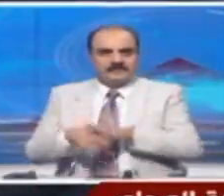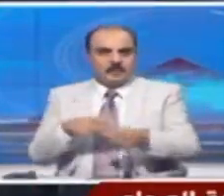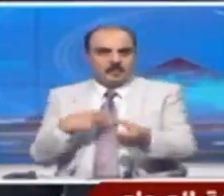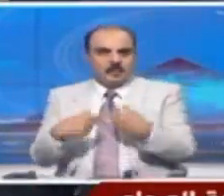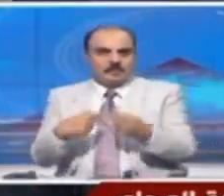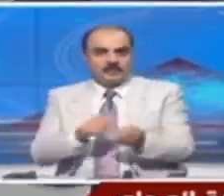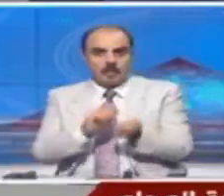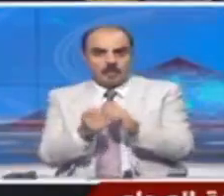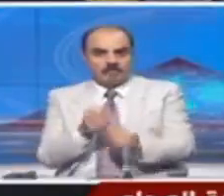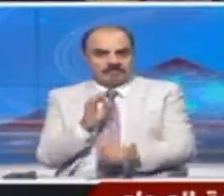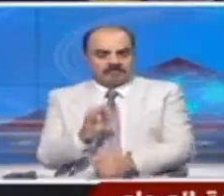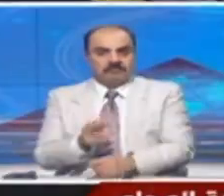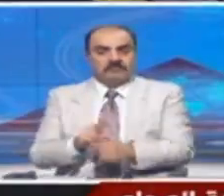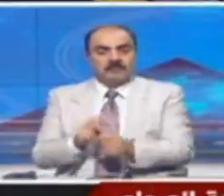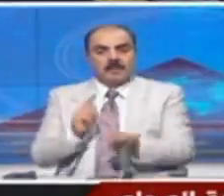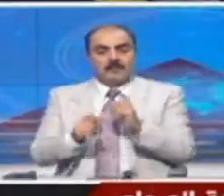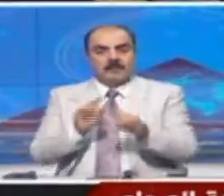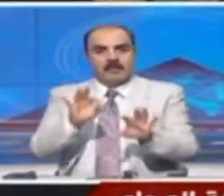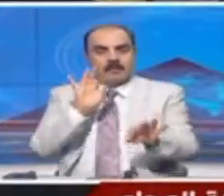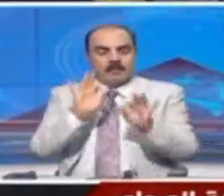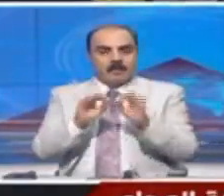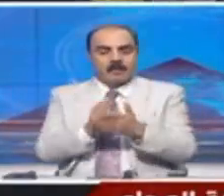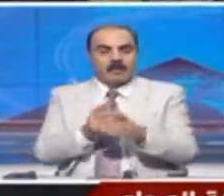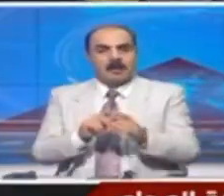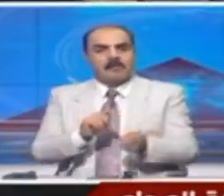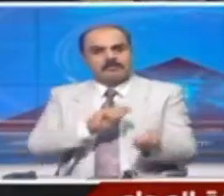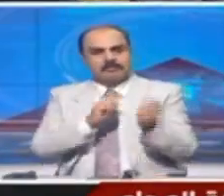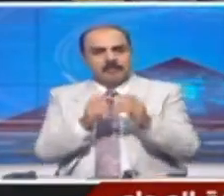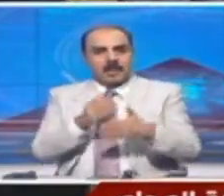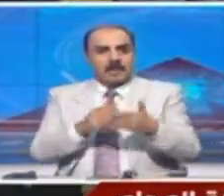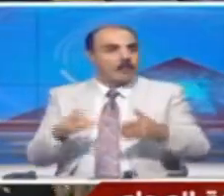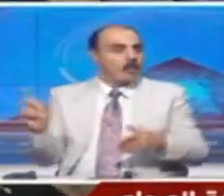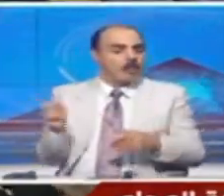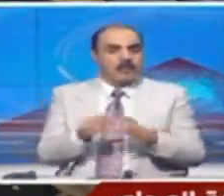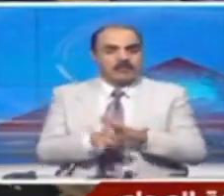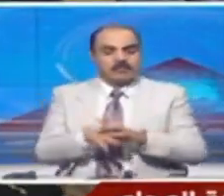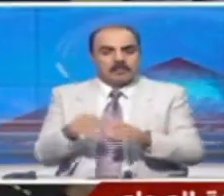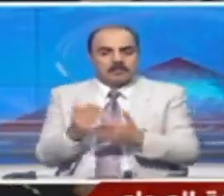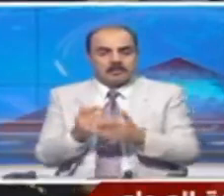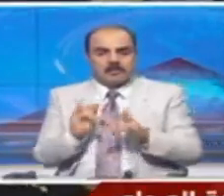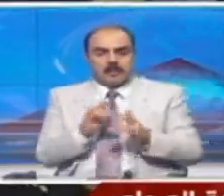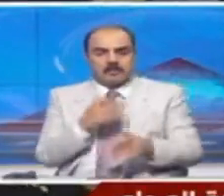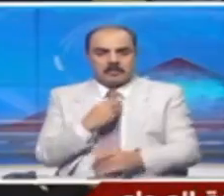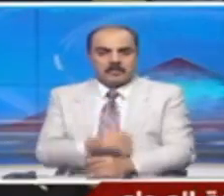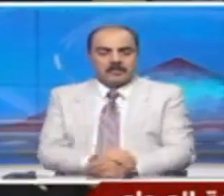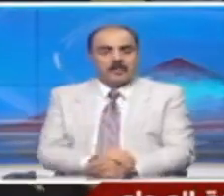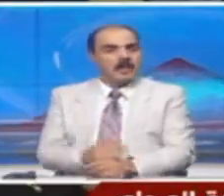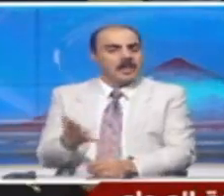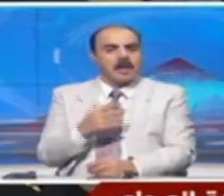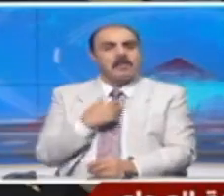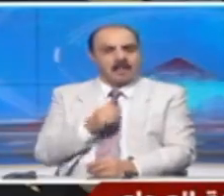تصنيع اللقاحات وتوطينها في مصر وتحويل المجمع لمركز تصدير لإفريقيا. احنا بنتكلم على